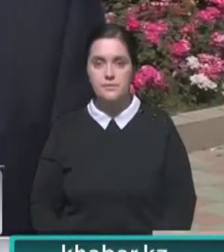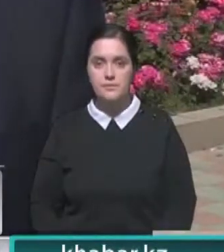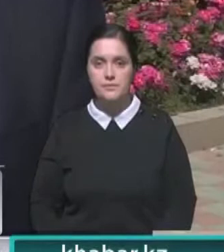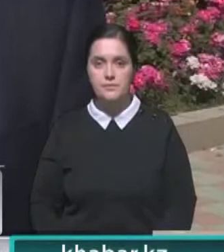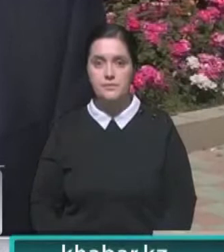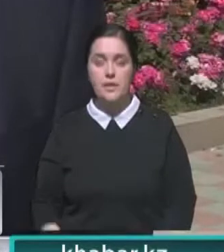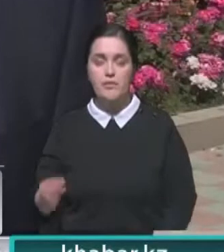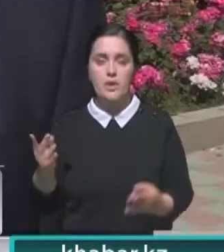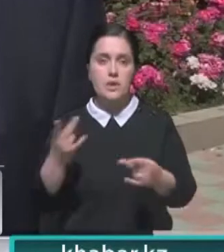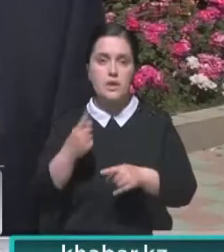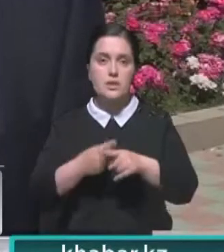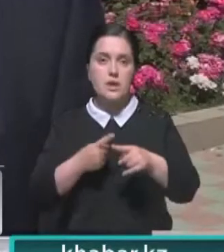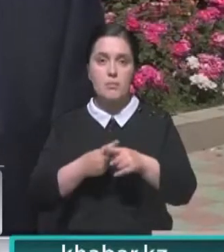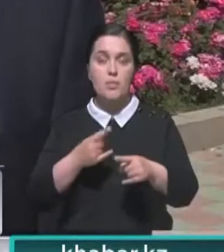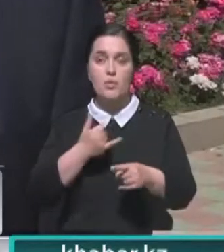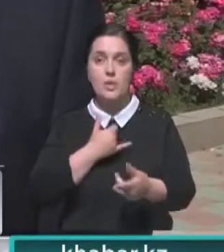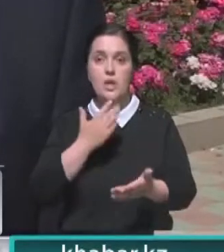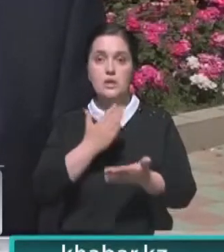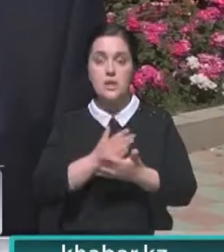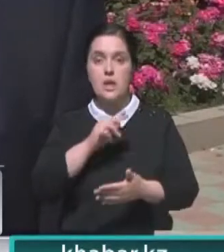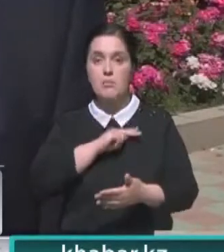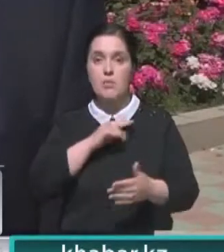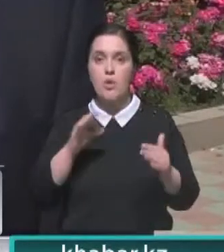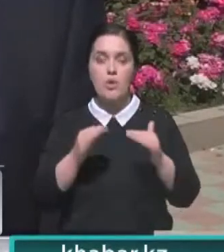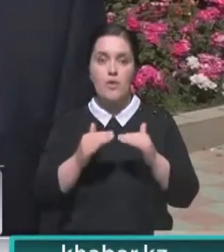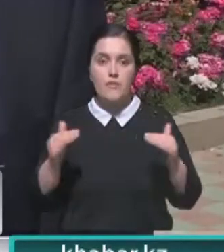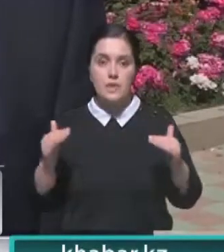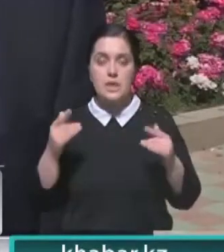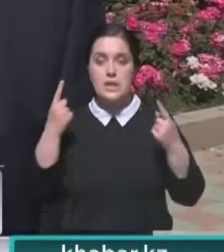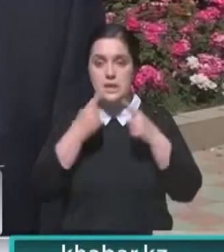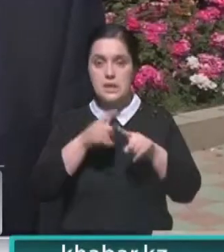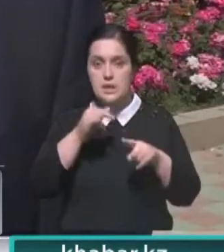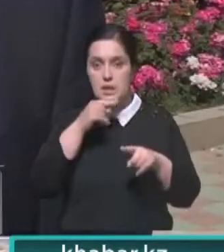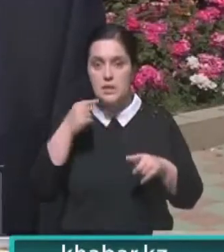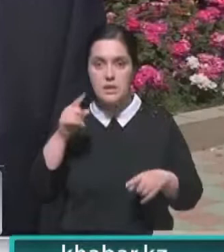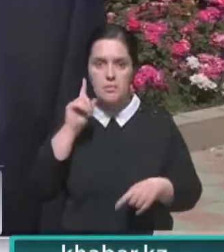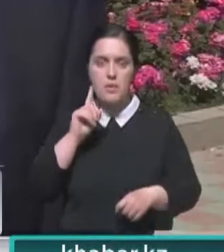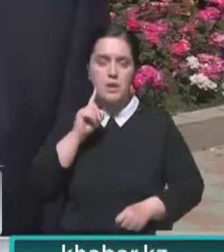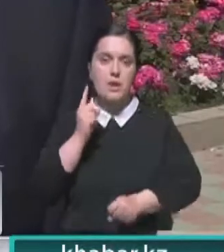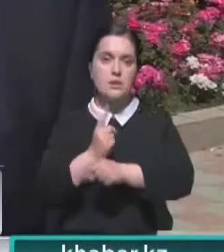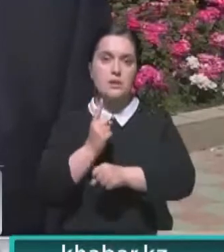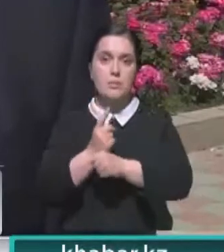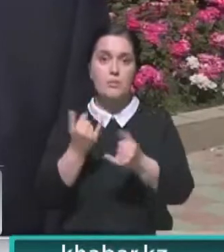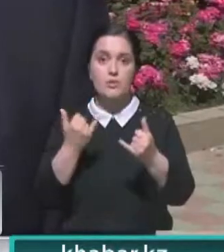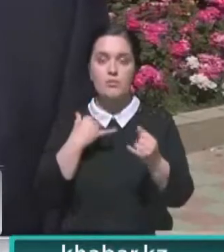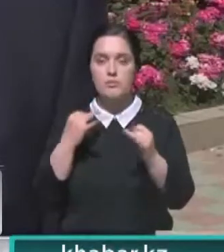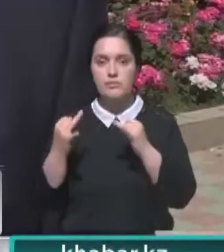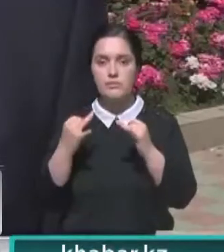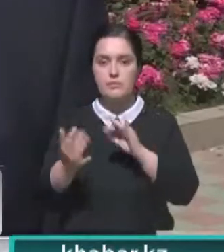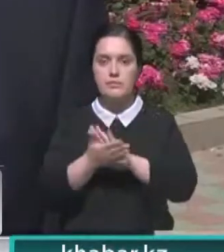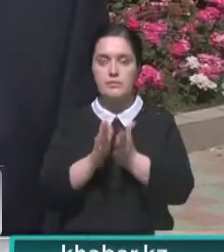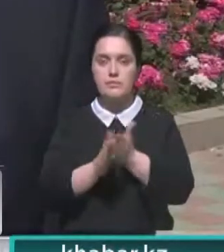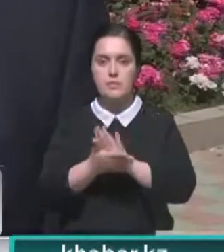Все необходимые запчасти есть в нашей стране. Работают официальные дилеры, а вот техника из России пока под запретом. Сейчас мы ведем переговоры с